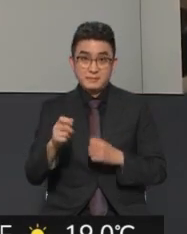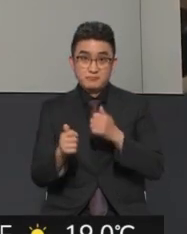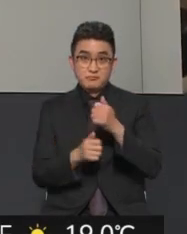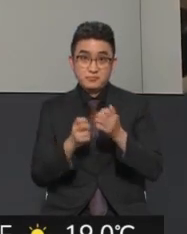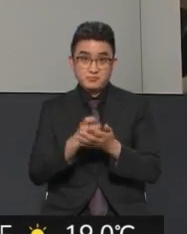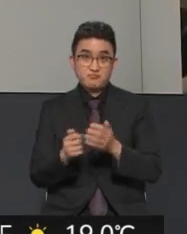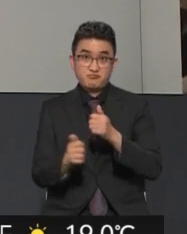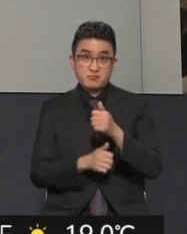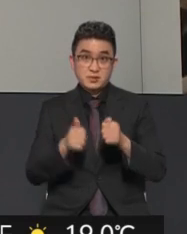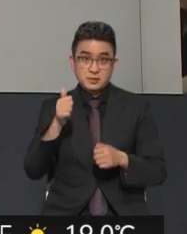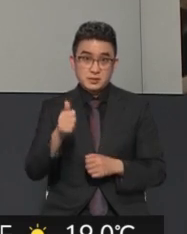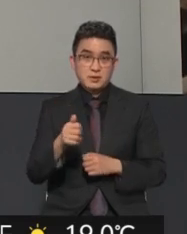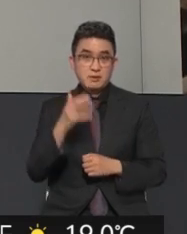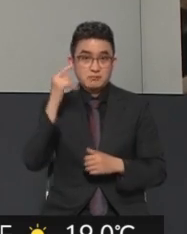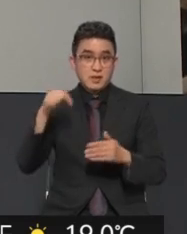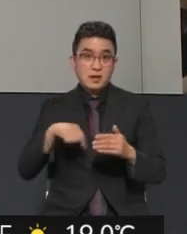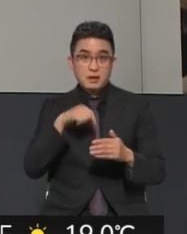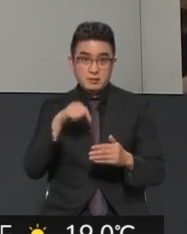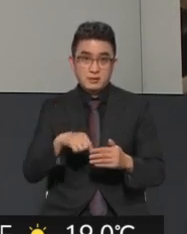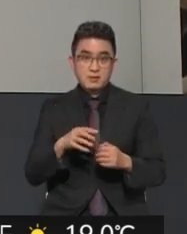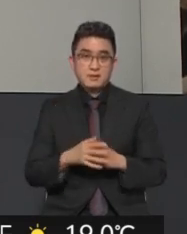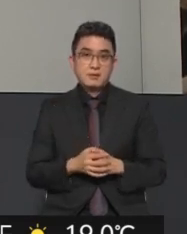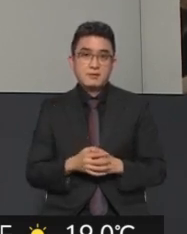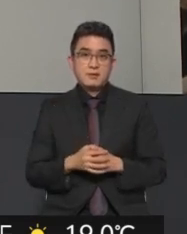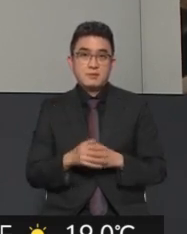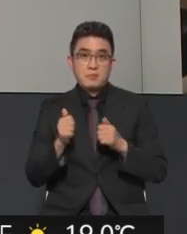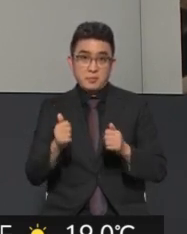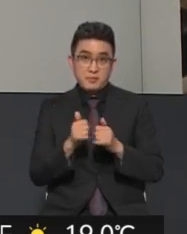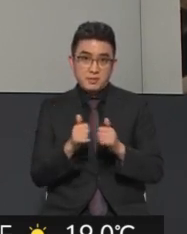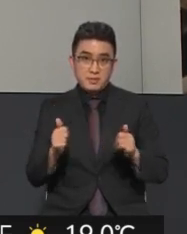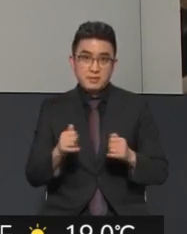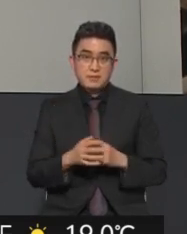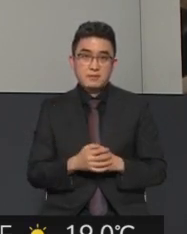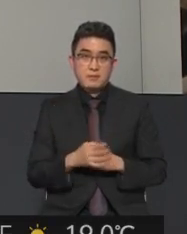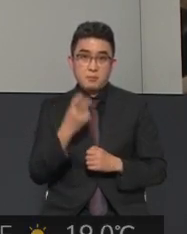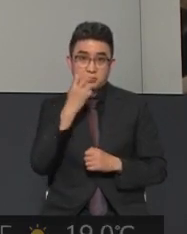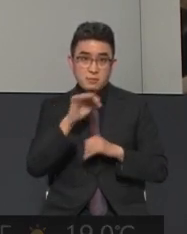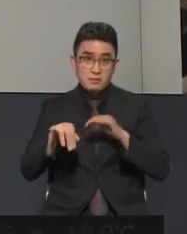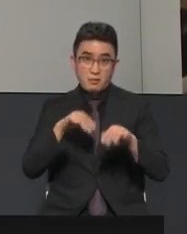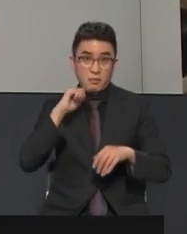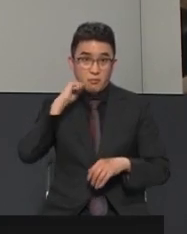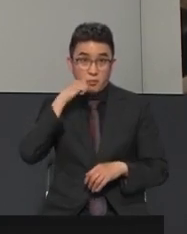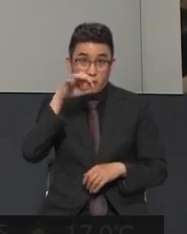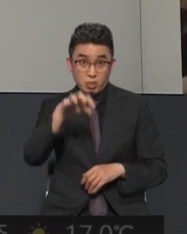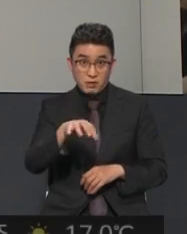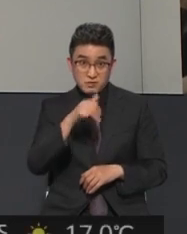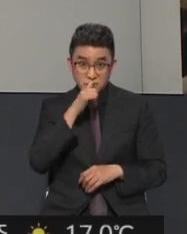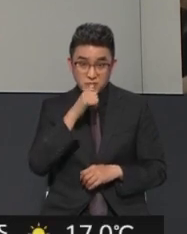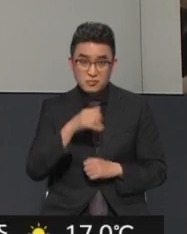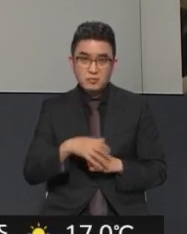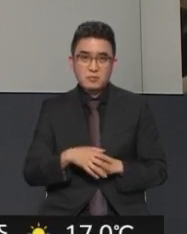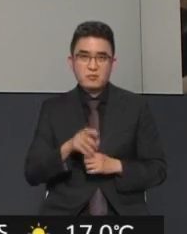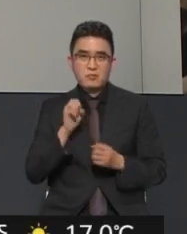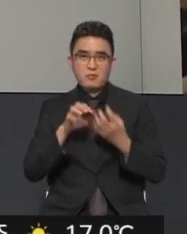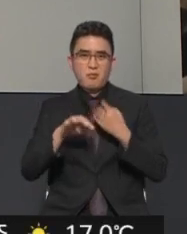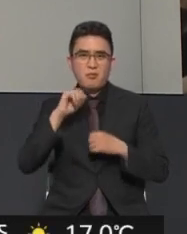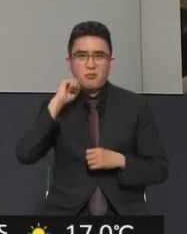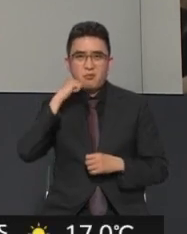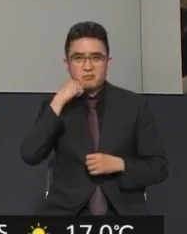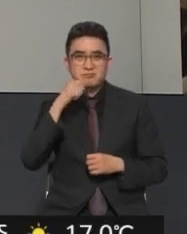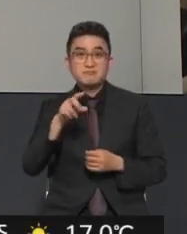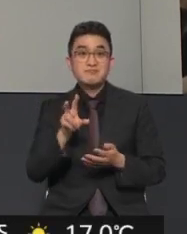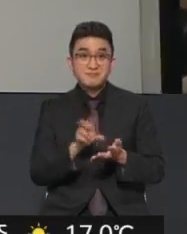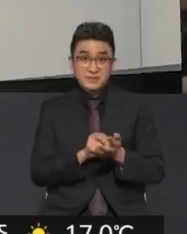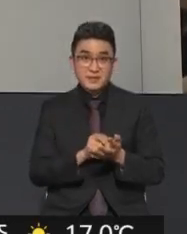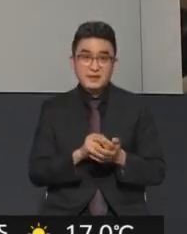법사위원장은이 대한민국에서 내로라 하는 법관들이 범죄수사의 성역이 있느냐라는 말에 답을 하지 않는 건 넌센스다 질타를 하기도